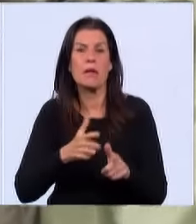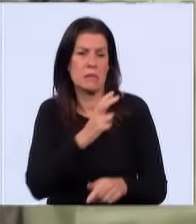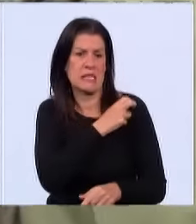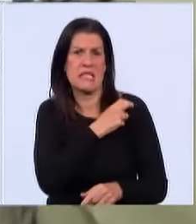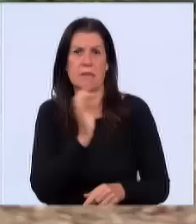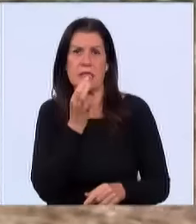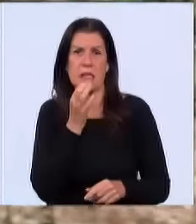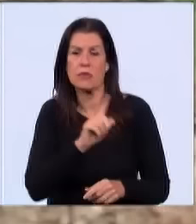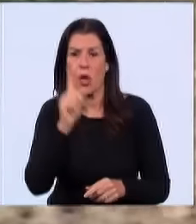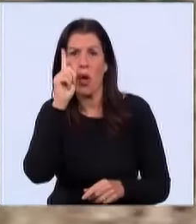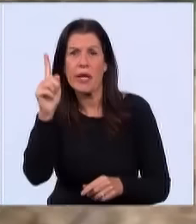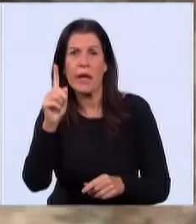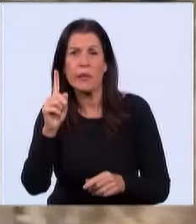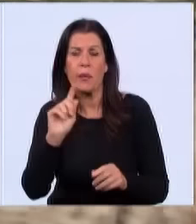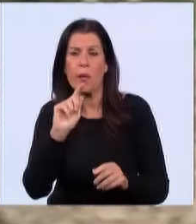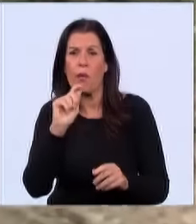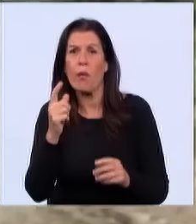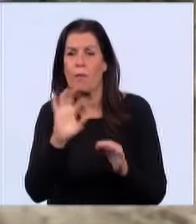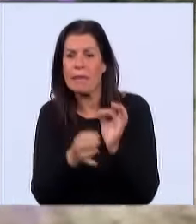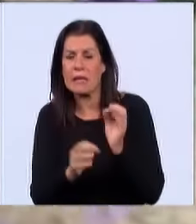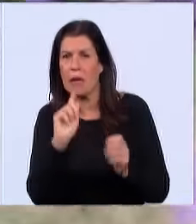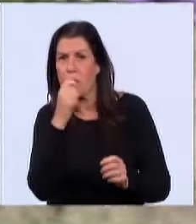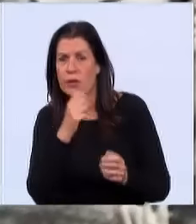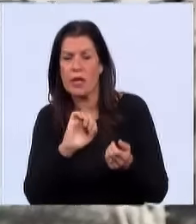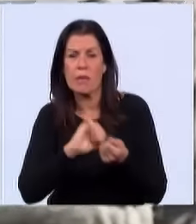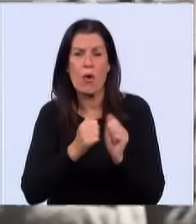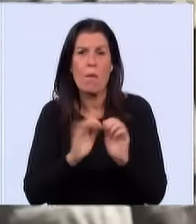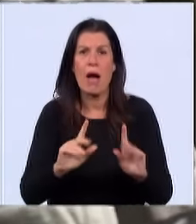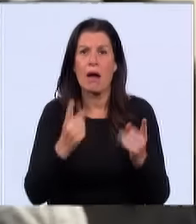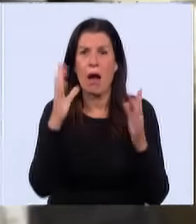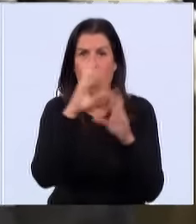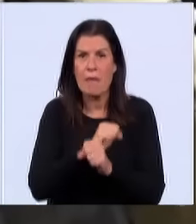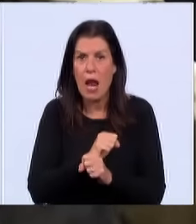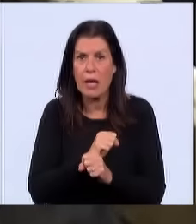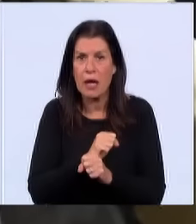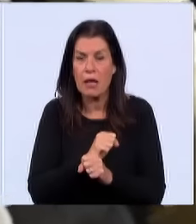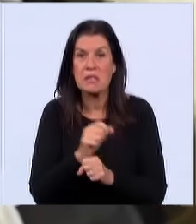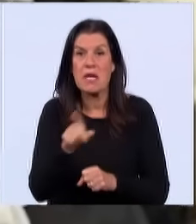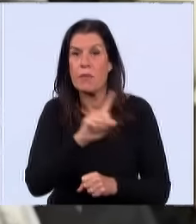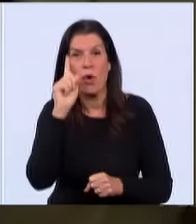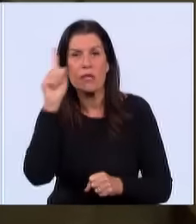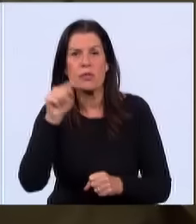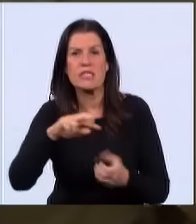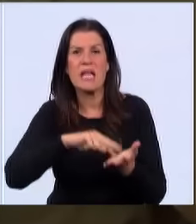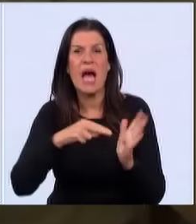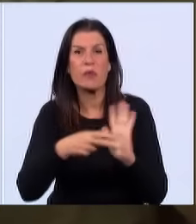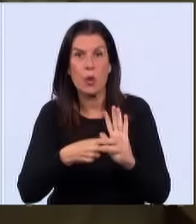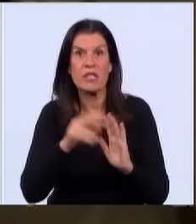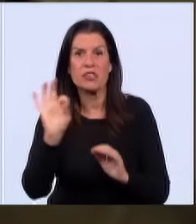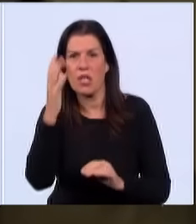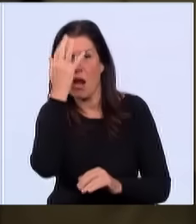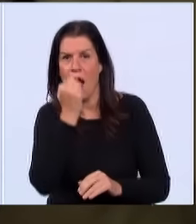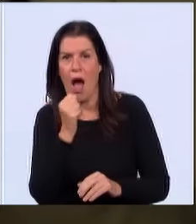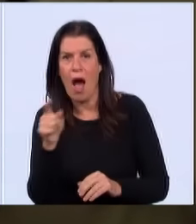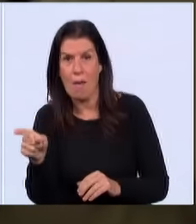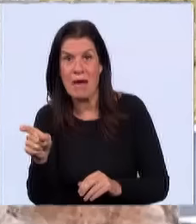למה שקרה בלילה, ולא ידעו שייתכן שמדובר בחומת יריחו, אותה תוכנית שהחמאס יישם ושמפקד האוגדה מכיר מצוין. בערב ראש